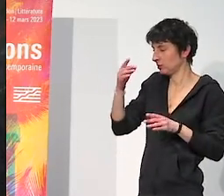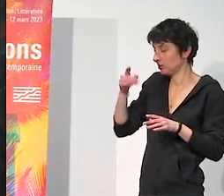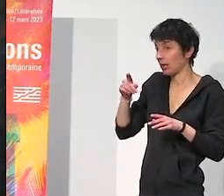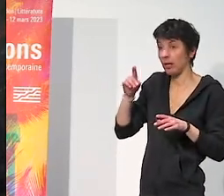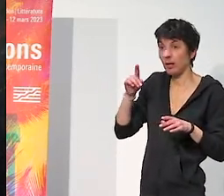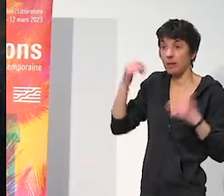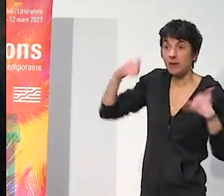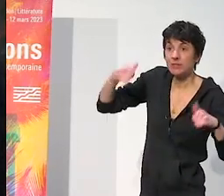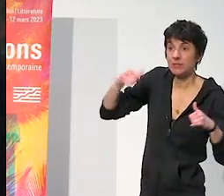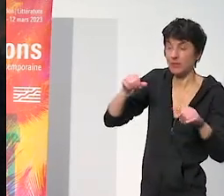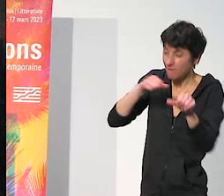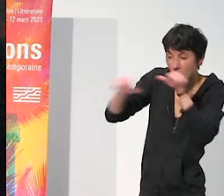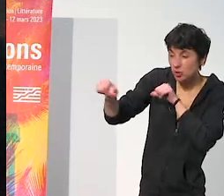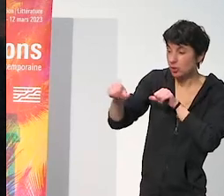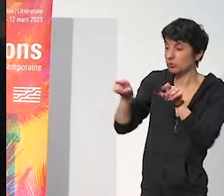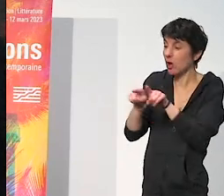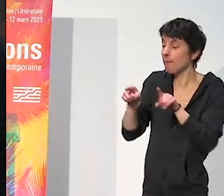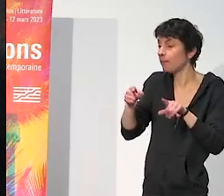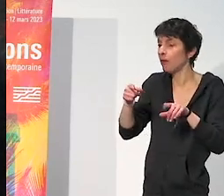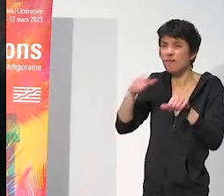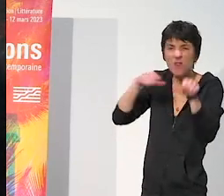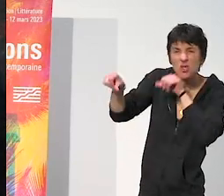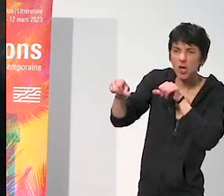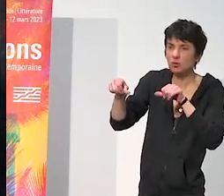Ce n'est pas vengeance au sens